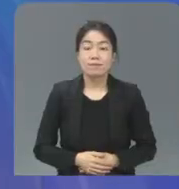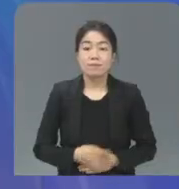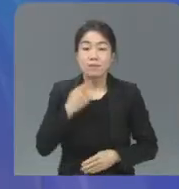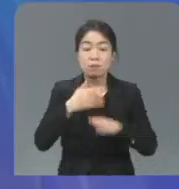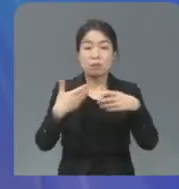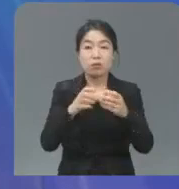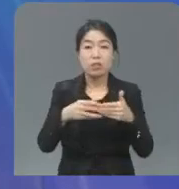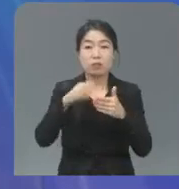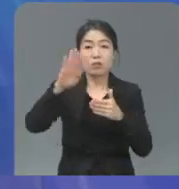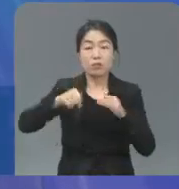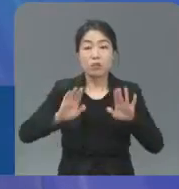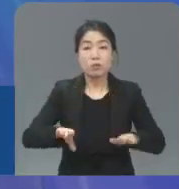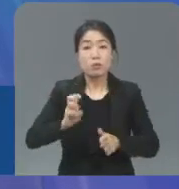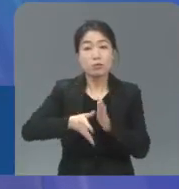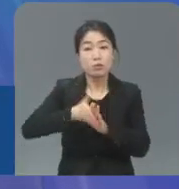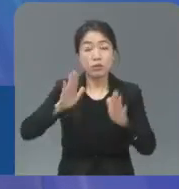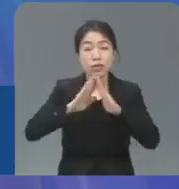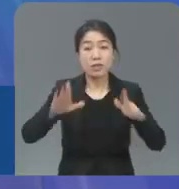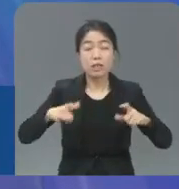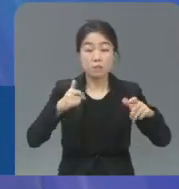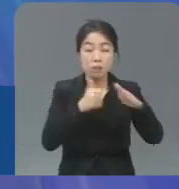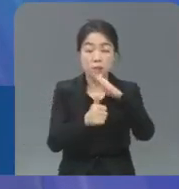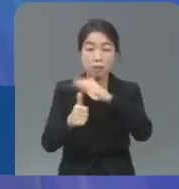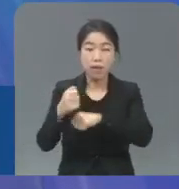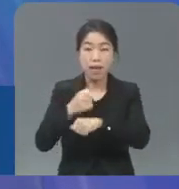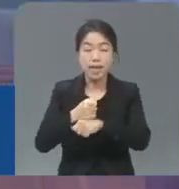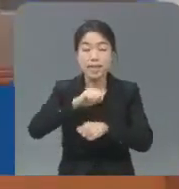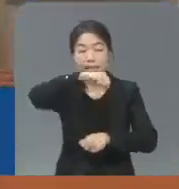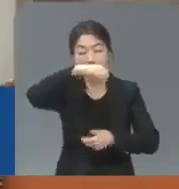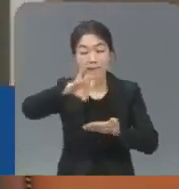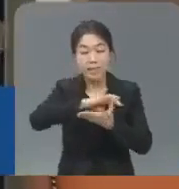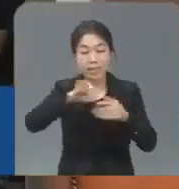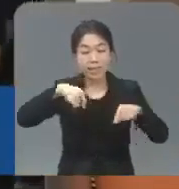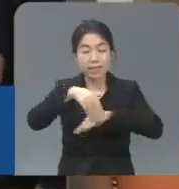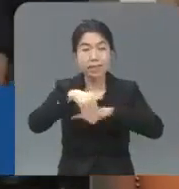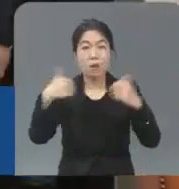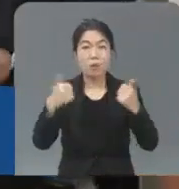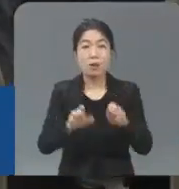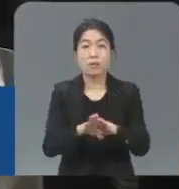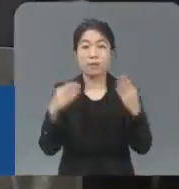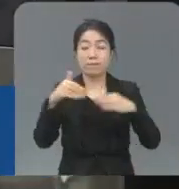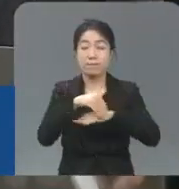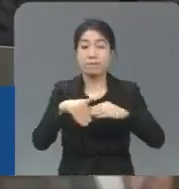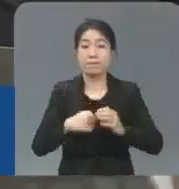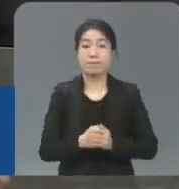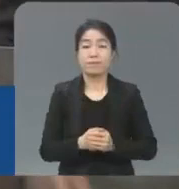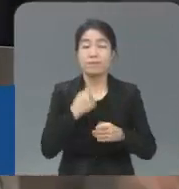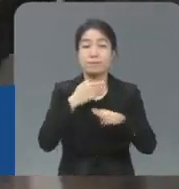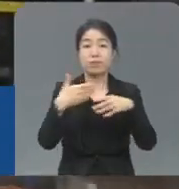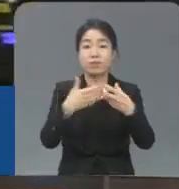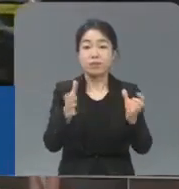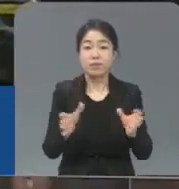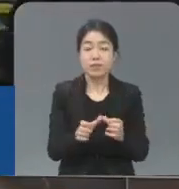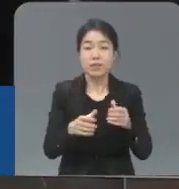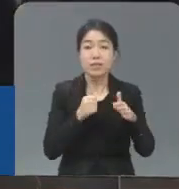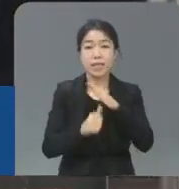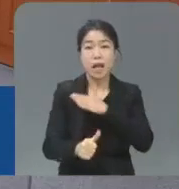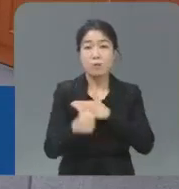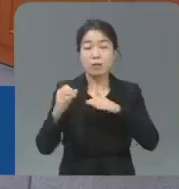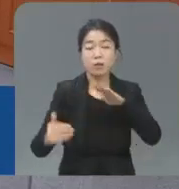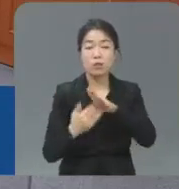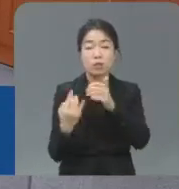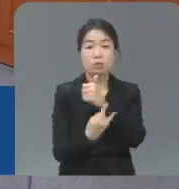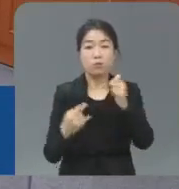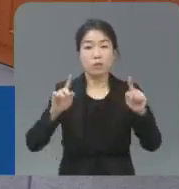민주당 지도부가 오늘 광주시와 전라남도를 방문해 예산정책협의회를 엽니다. 더불어민주당은 당대표와